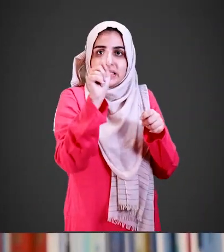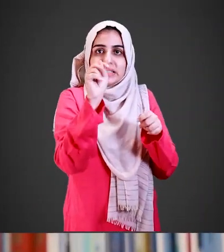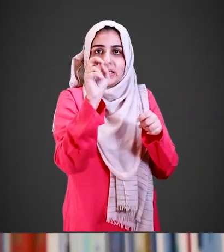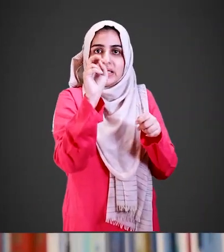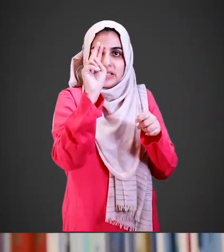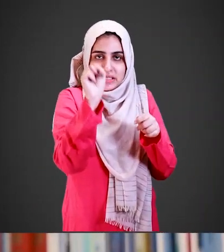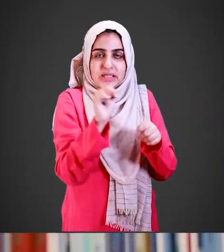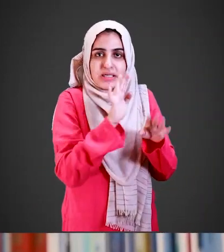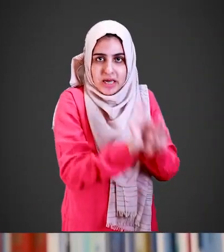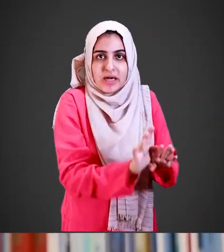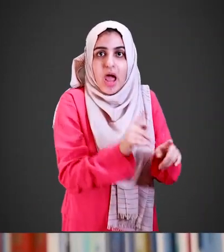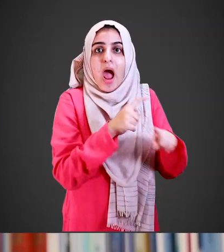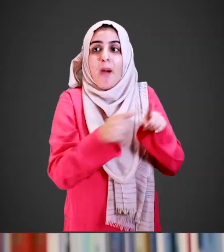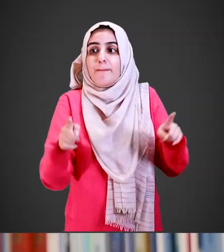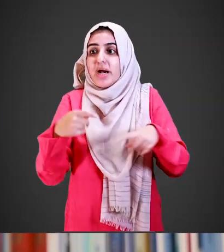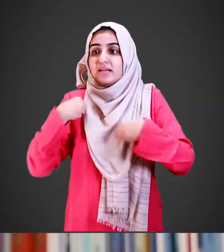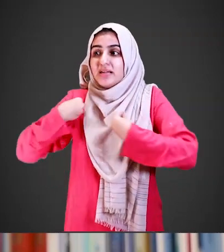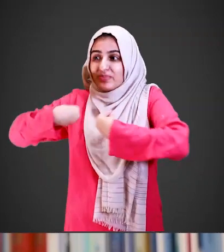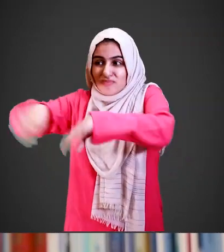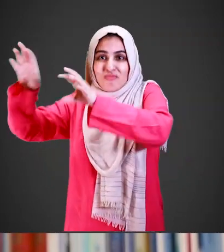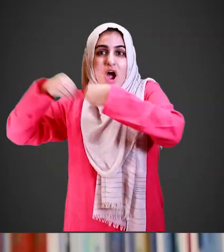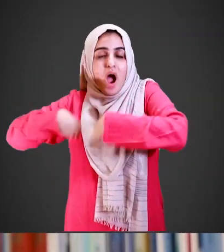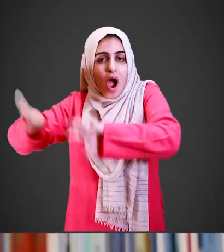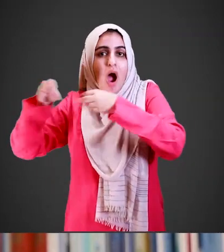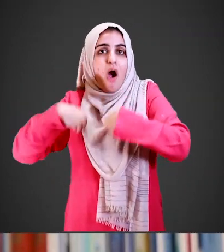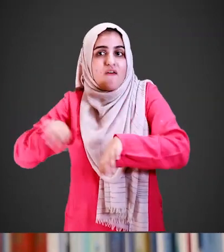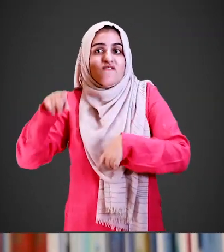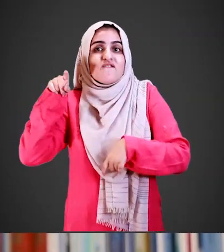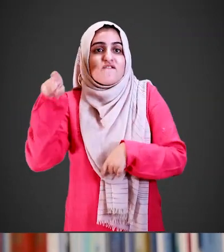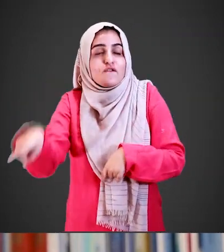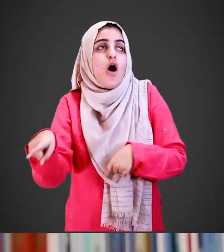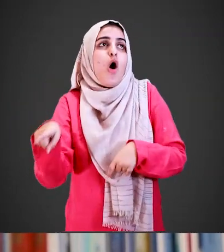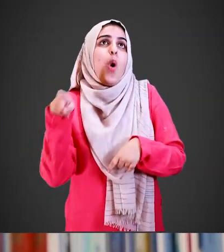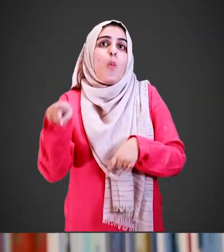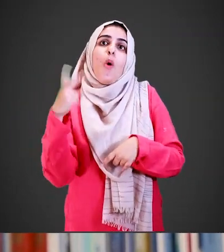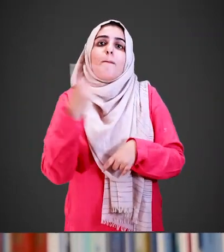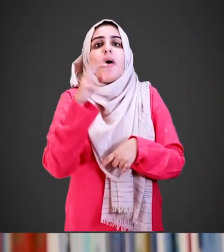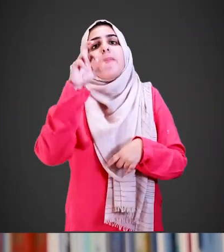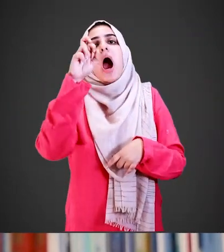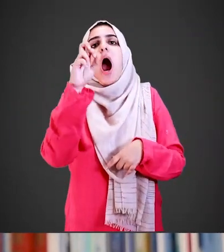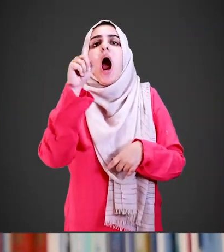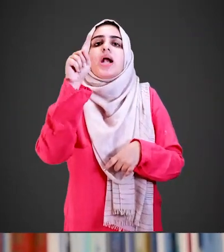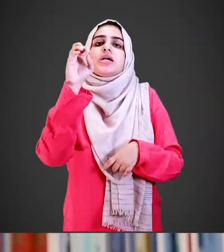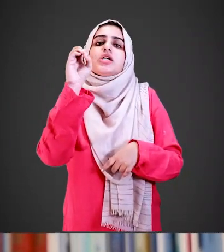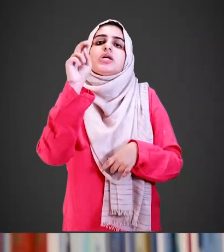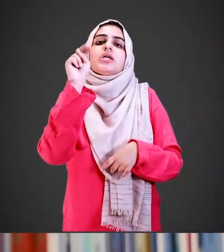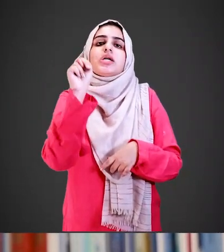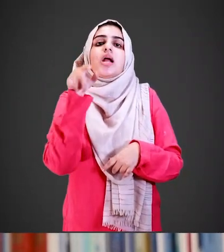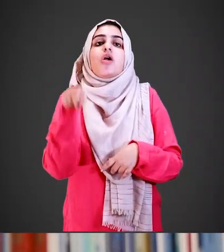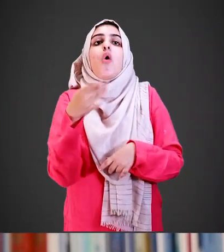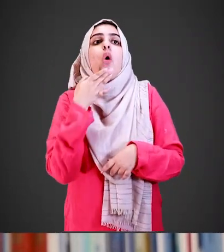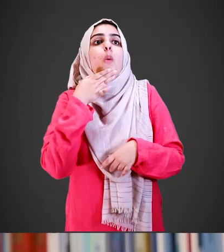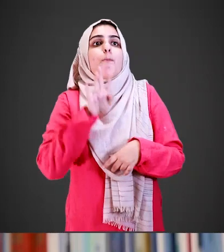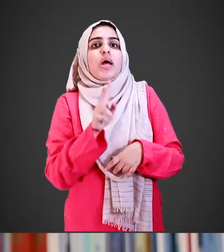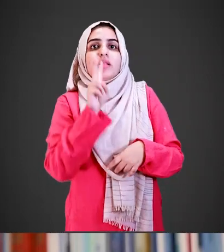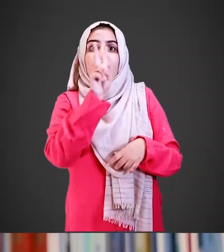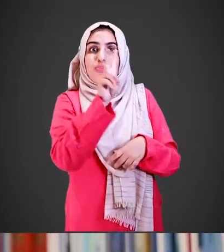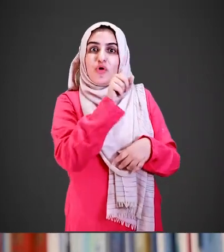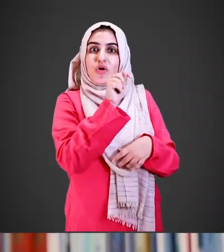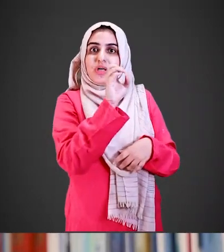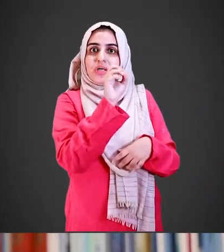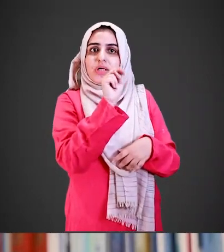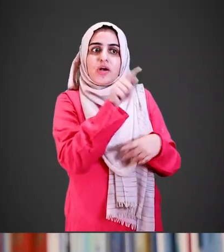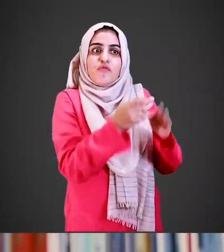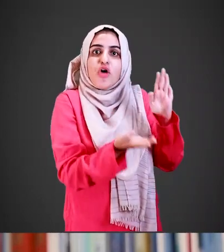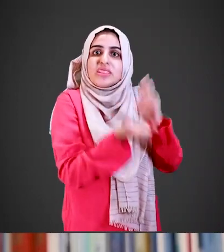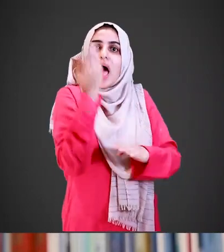है, जो कंजम्पशन या जो रिक्वायरमेंट या तलब है वो 8 टन है, तो इसका मतलब ये हुआ कि 2 टन जो है